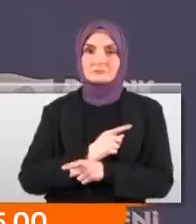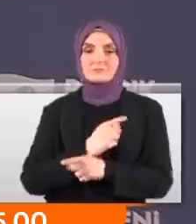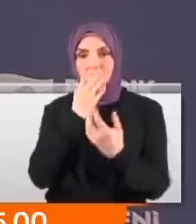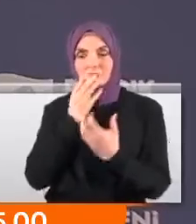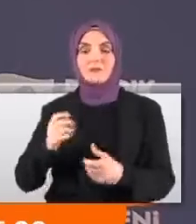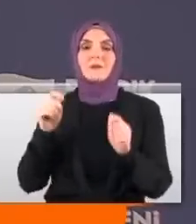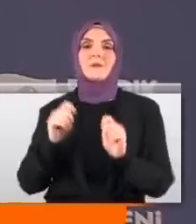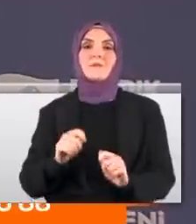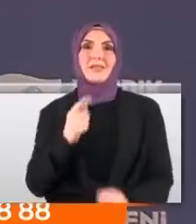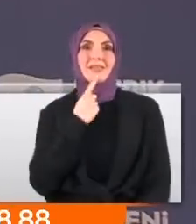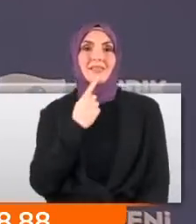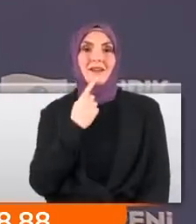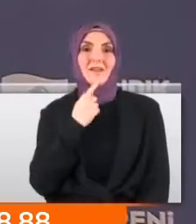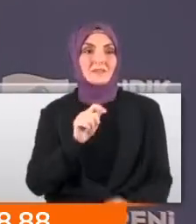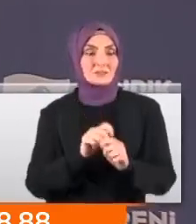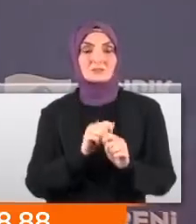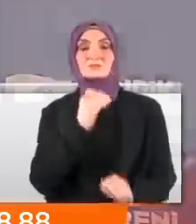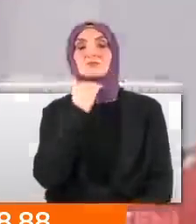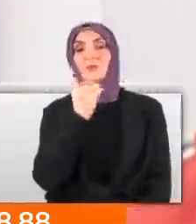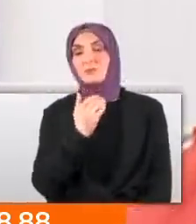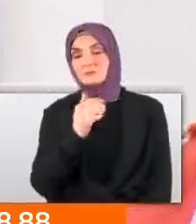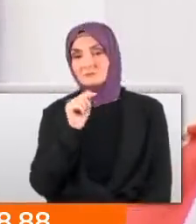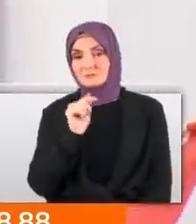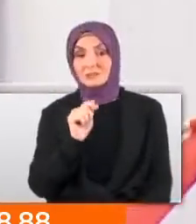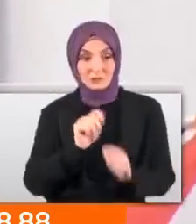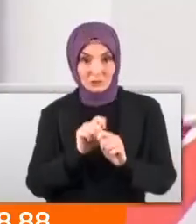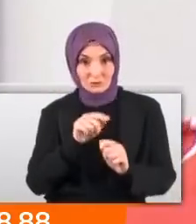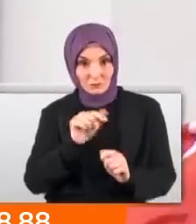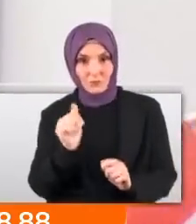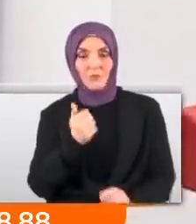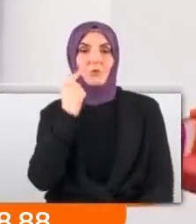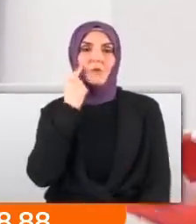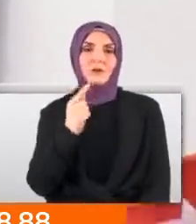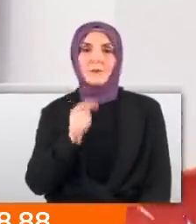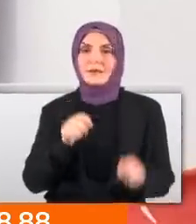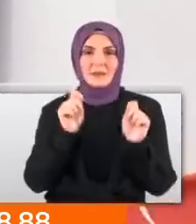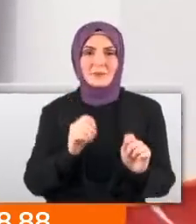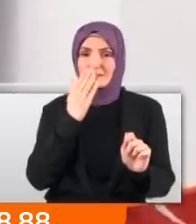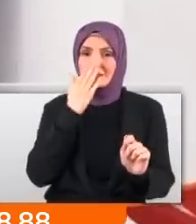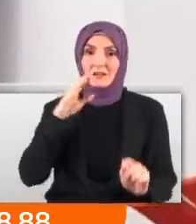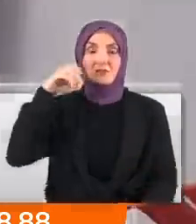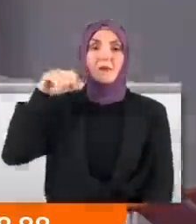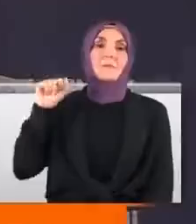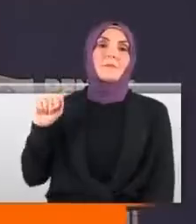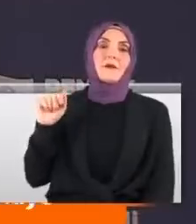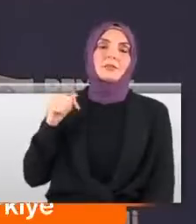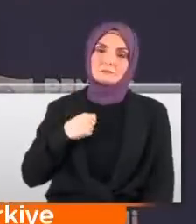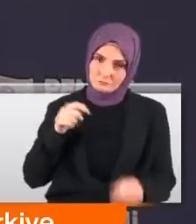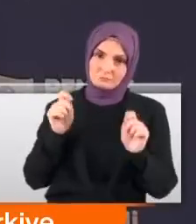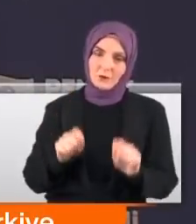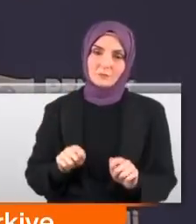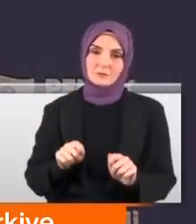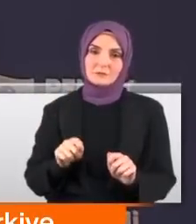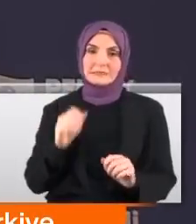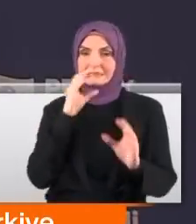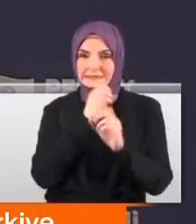yürümüyor. İcraat, icraat. Yaparsa AK Parti yapar dendi, yaptık. Gizlimiz saklımız